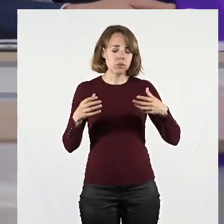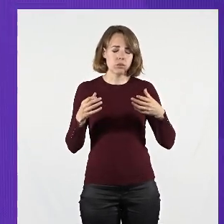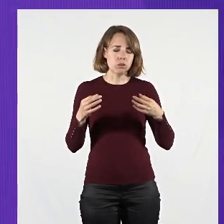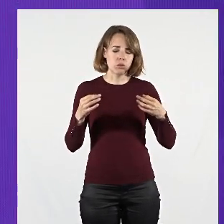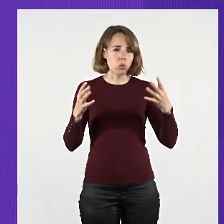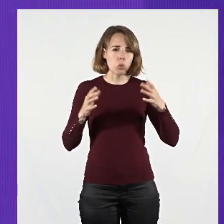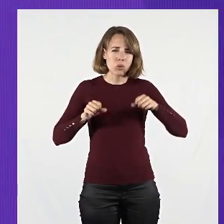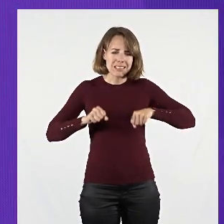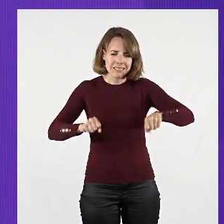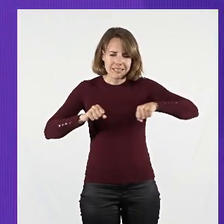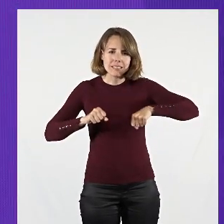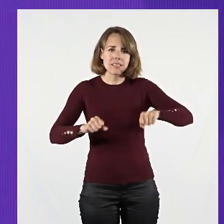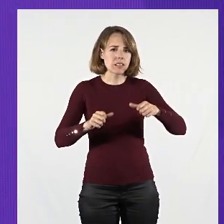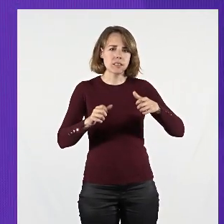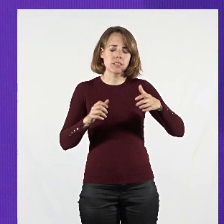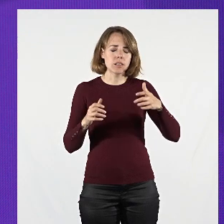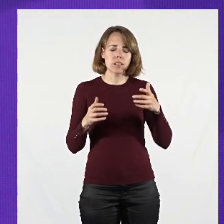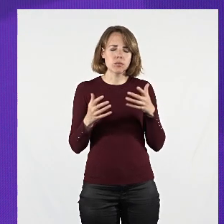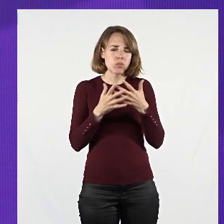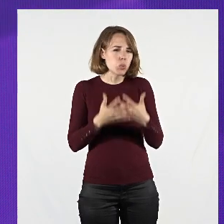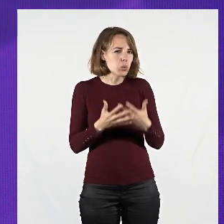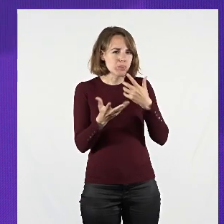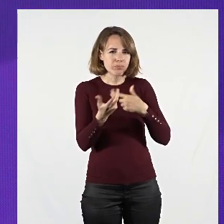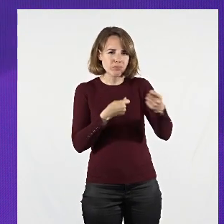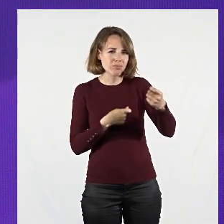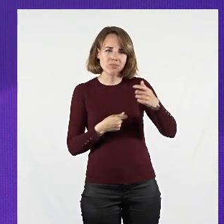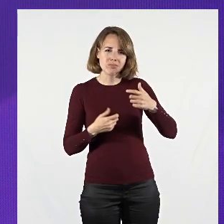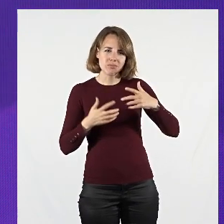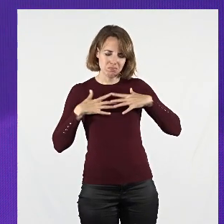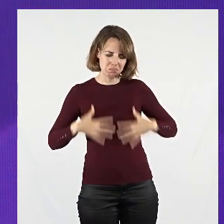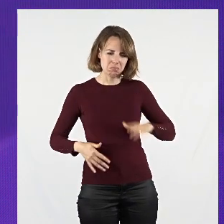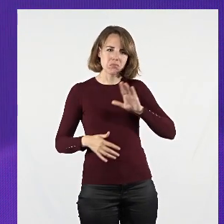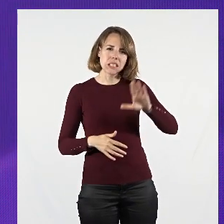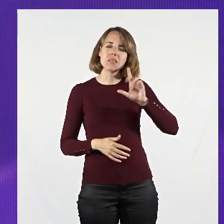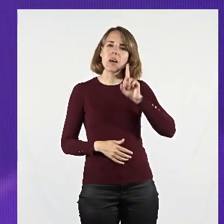jours extrêmement... voilà, donc il y a ce type de débat sur les